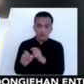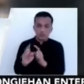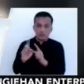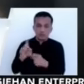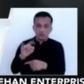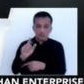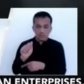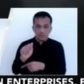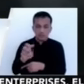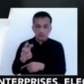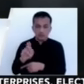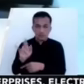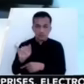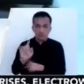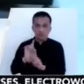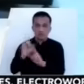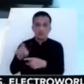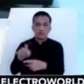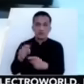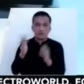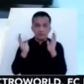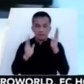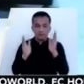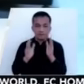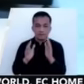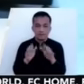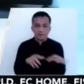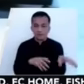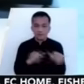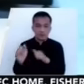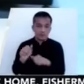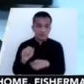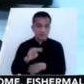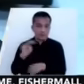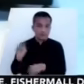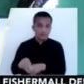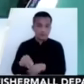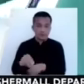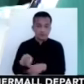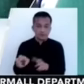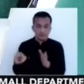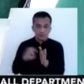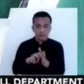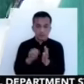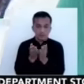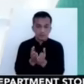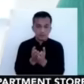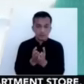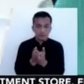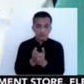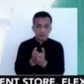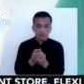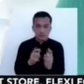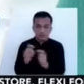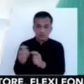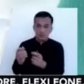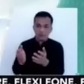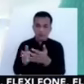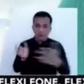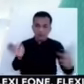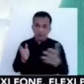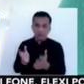Guo papuntang Malaysia. Umalis daw sila sa Maynila sakay ng isang yate, lumipat sa barko at naglayag ng